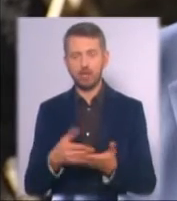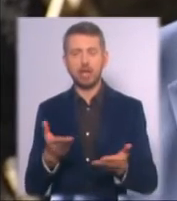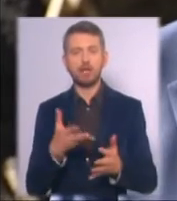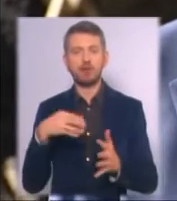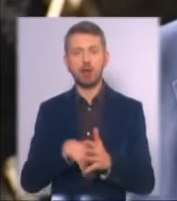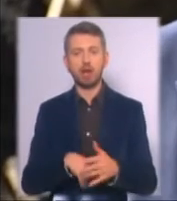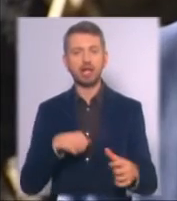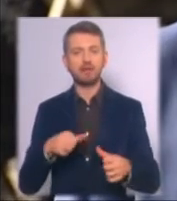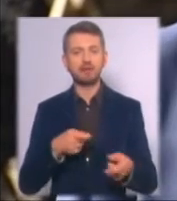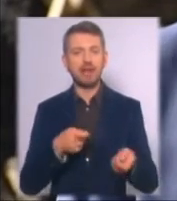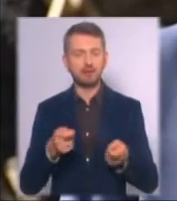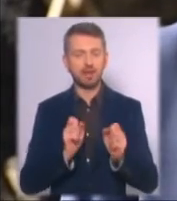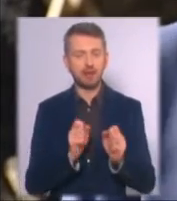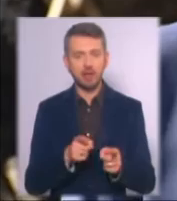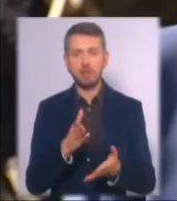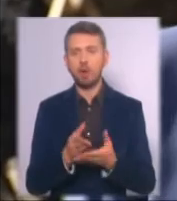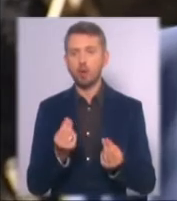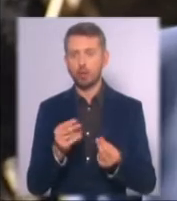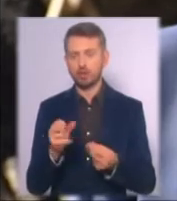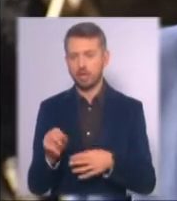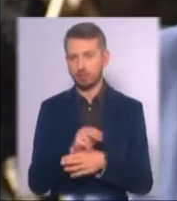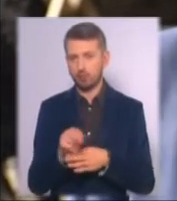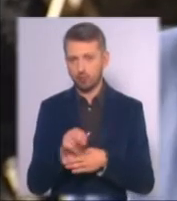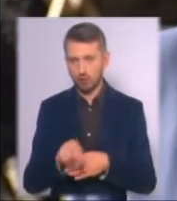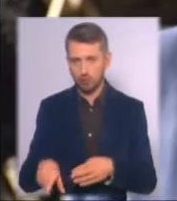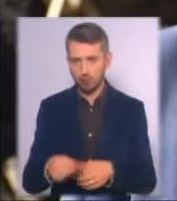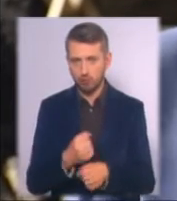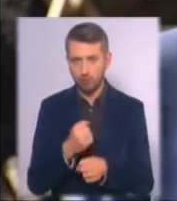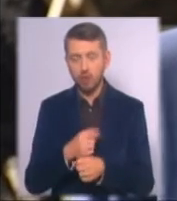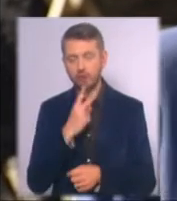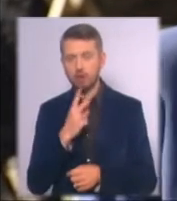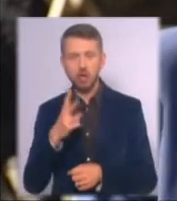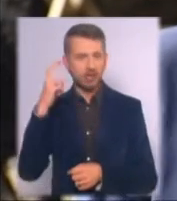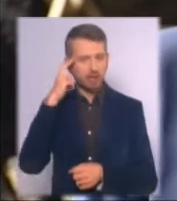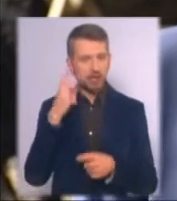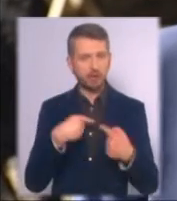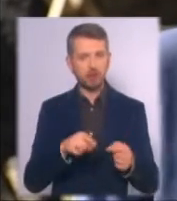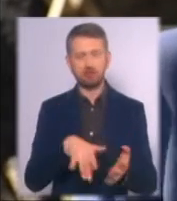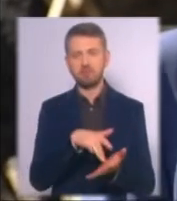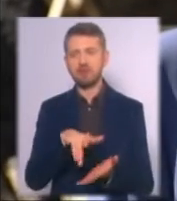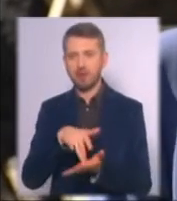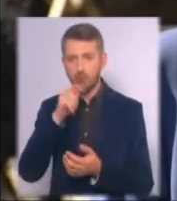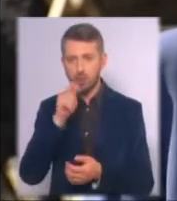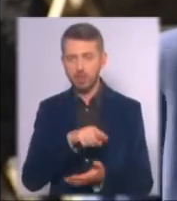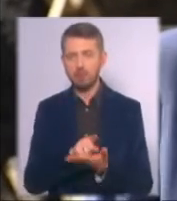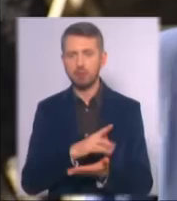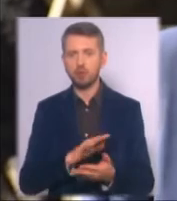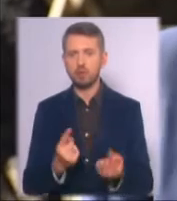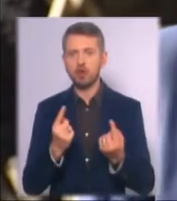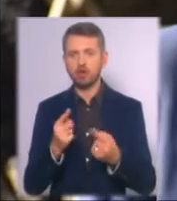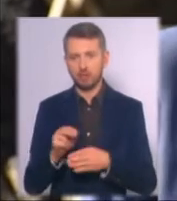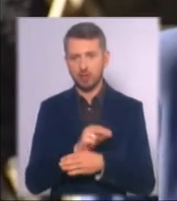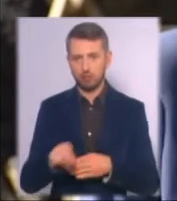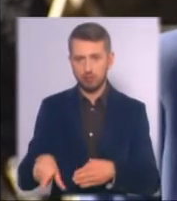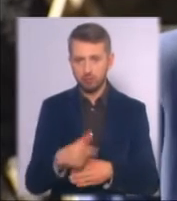мають кошти на виконання ремонтних робіт. Я думаю, що ви бачите, і в Києві, і по іншим містам України має відбуватись масштабний ремонт доріг, тому що грошей стало